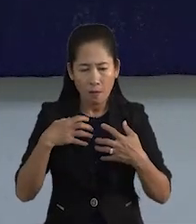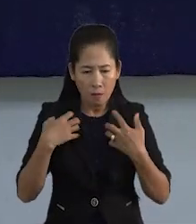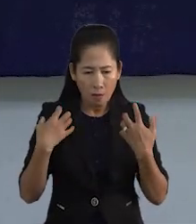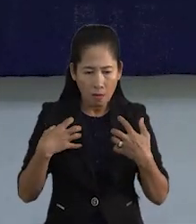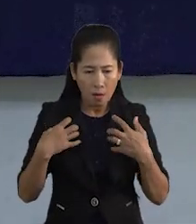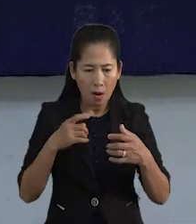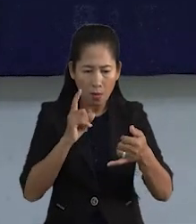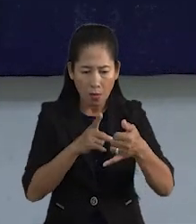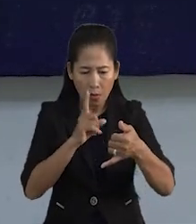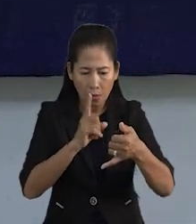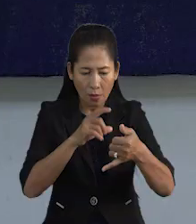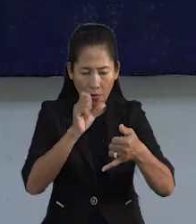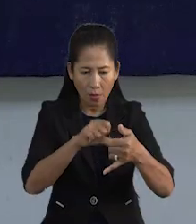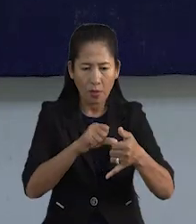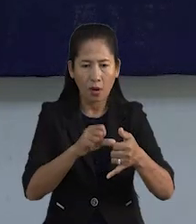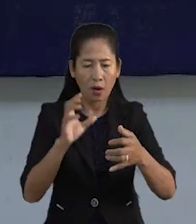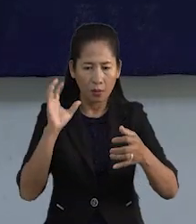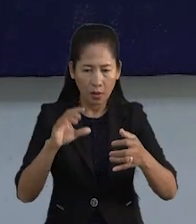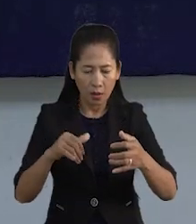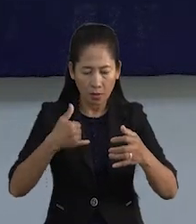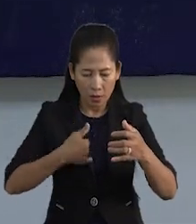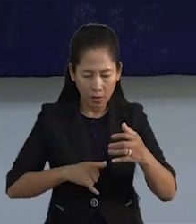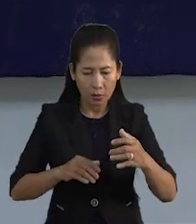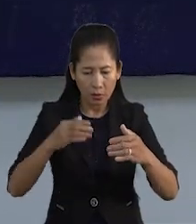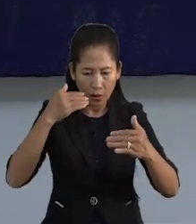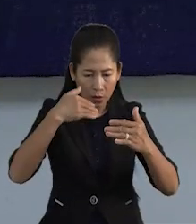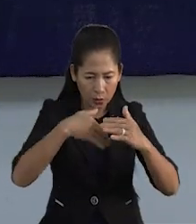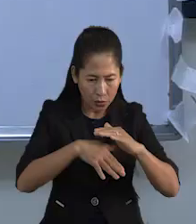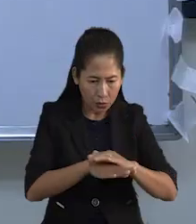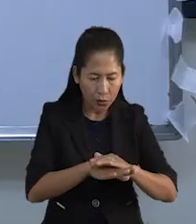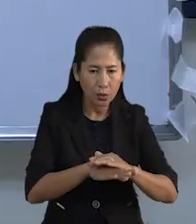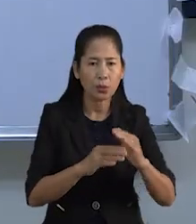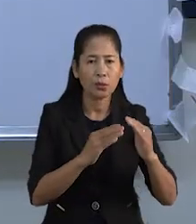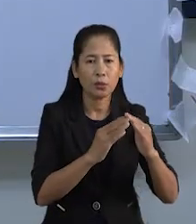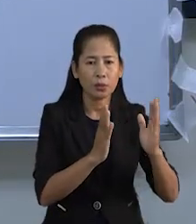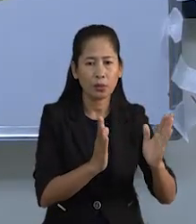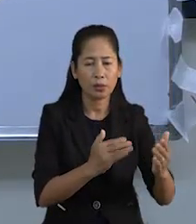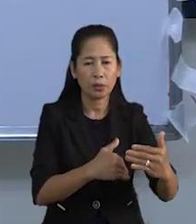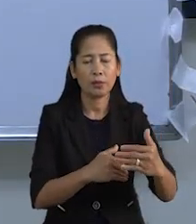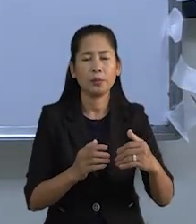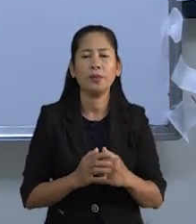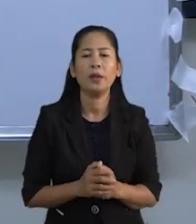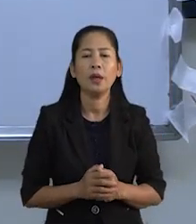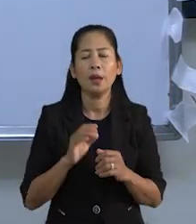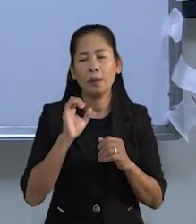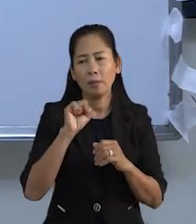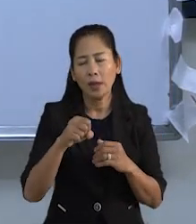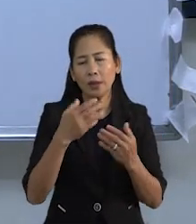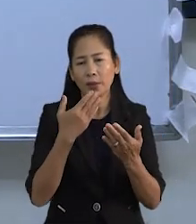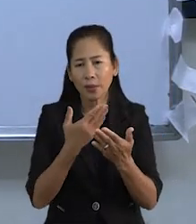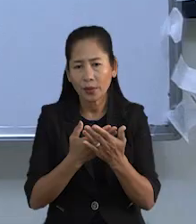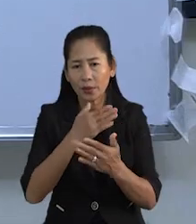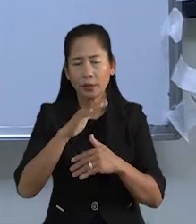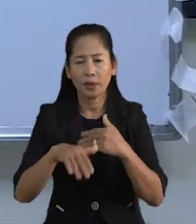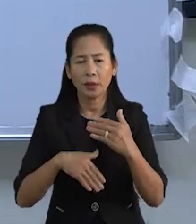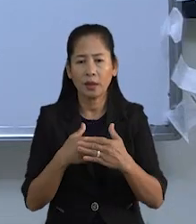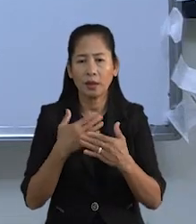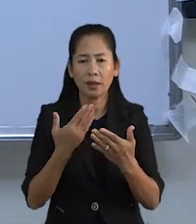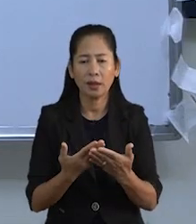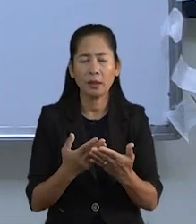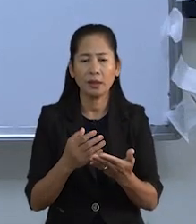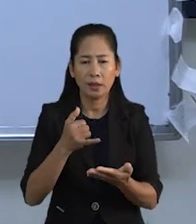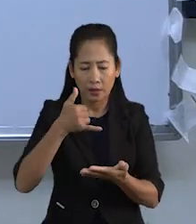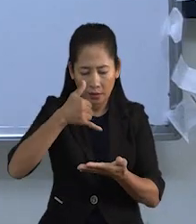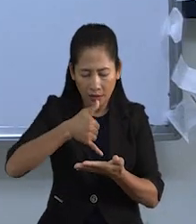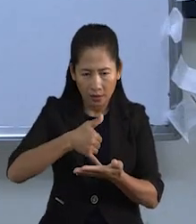ងណាស់ស្ដីបន្ទោសហើយបង្ខំកូនឲ្យចូលក្នុងសំបុកវិញបាទអរគុណកូនទាំងអស់គ្នាអ